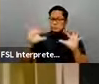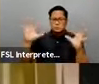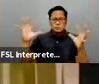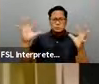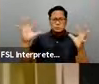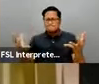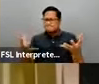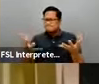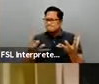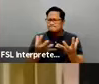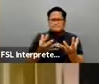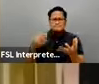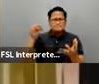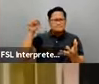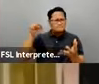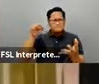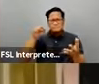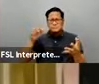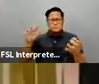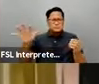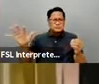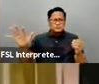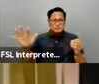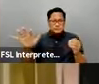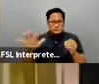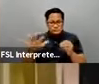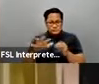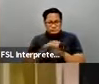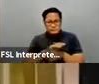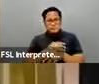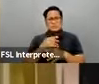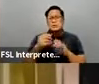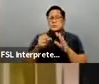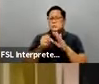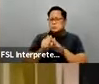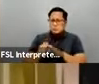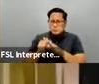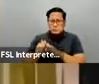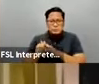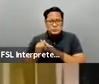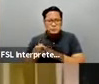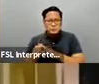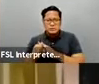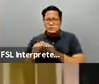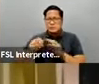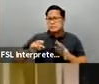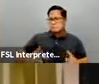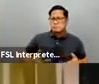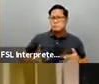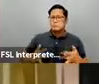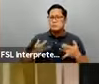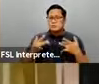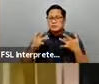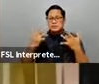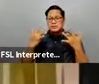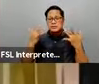ng paningin, buhayin sa